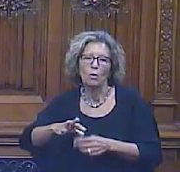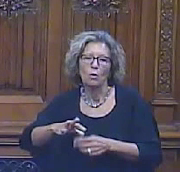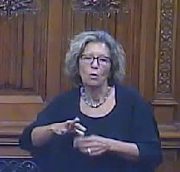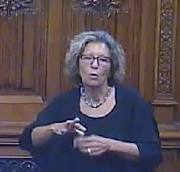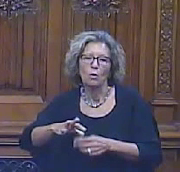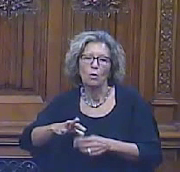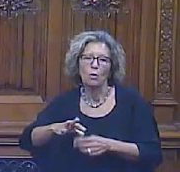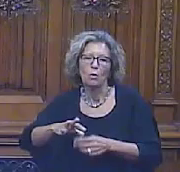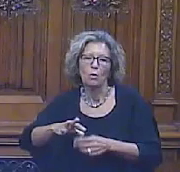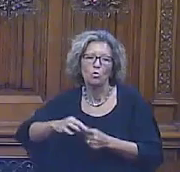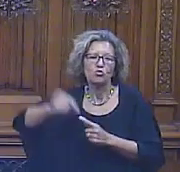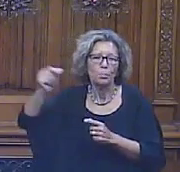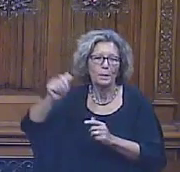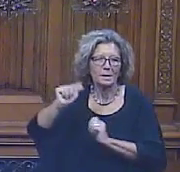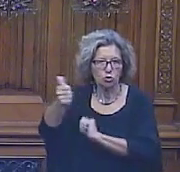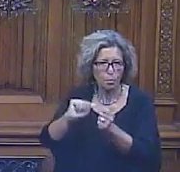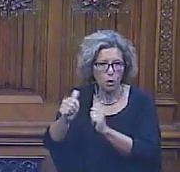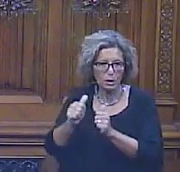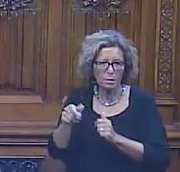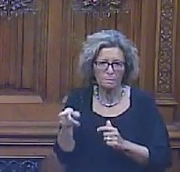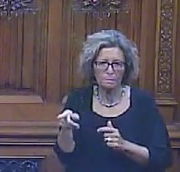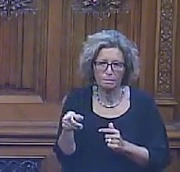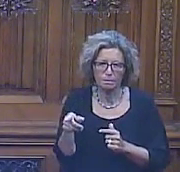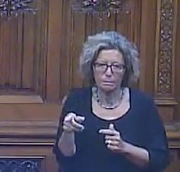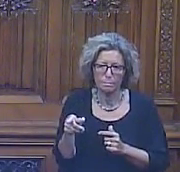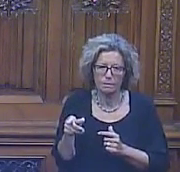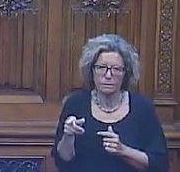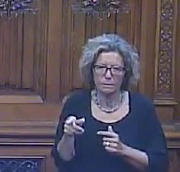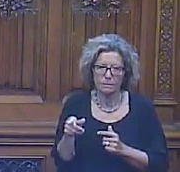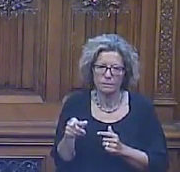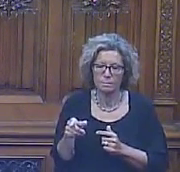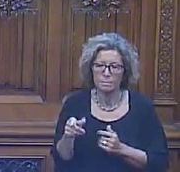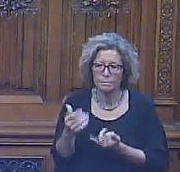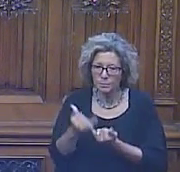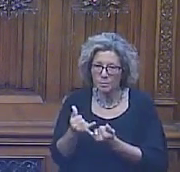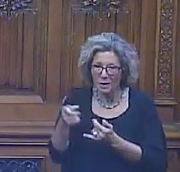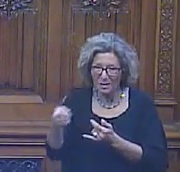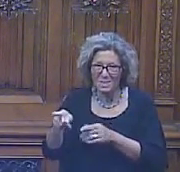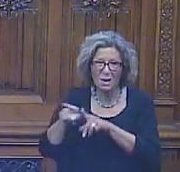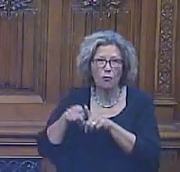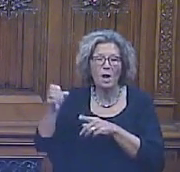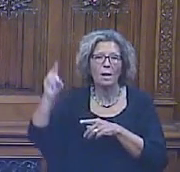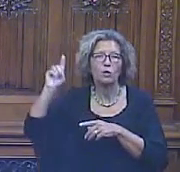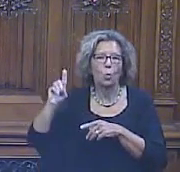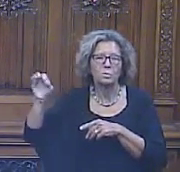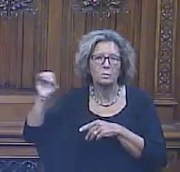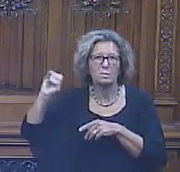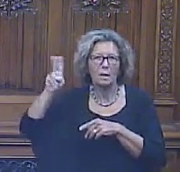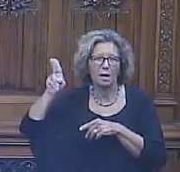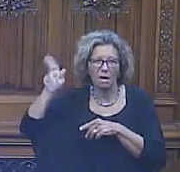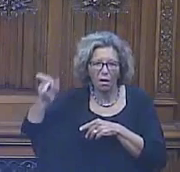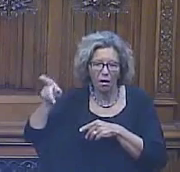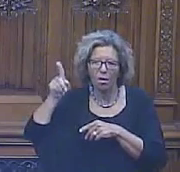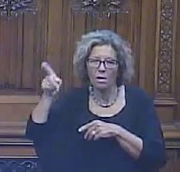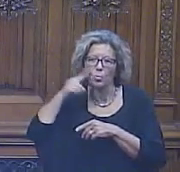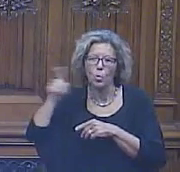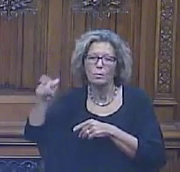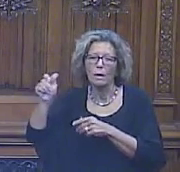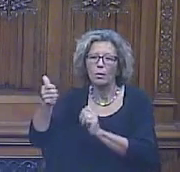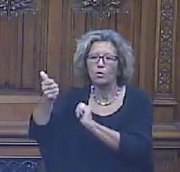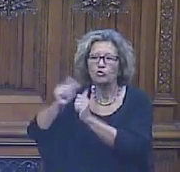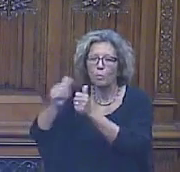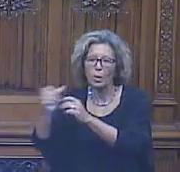Talente und Spitzensportler. Meine Damen und Herren, jetzt haben Sie das Ferit-Ussiger-Stadion genommen und dort die Sportler